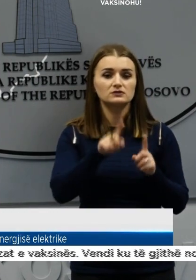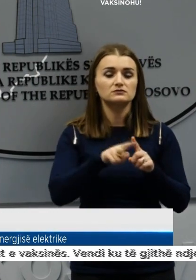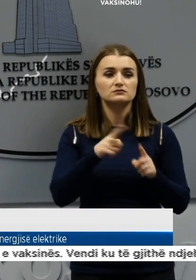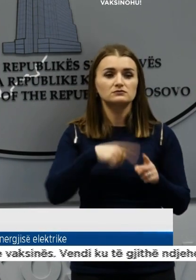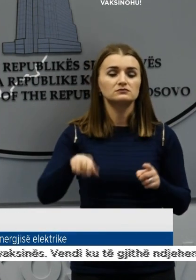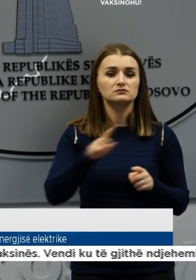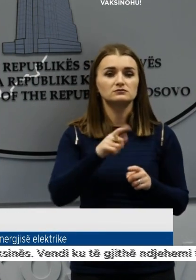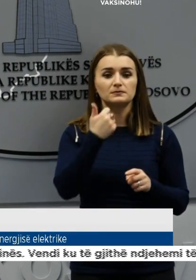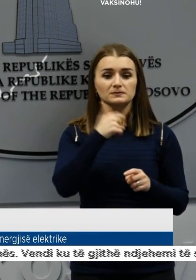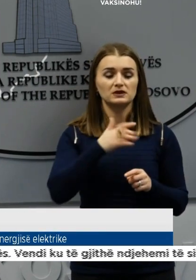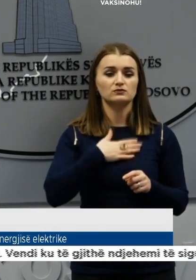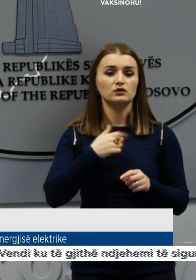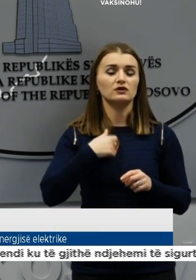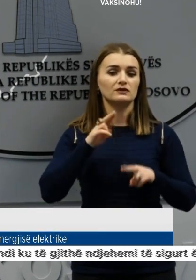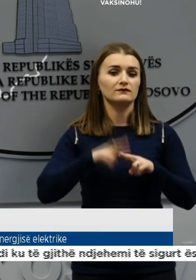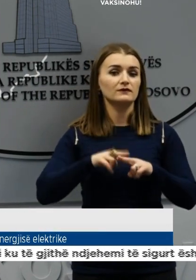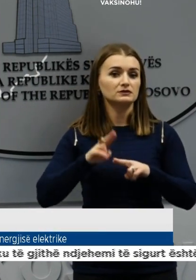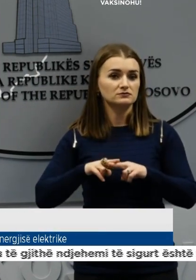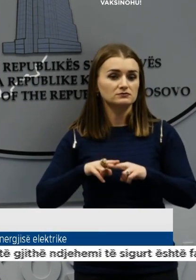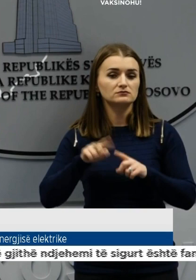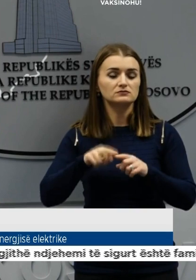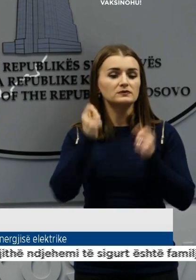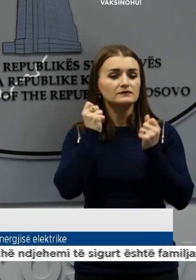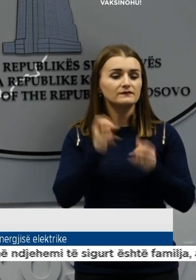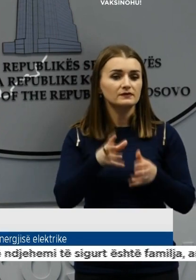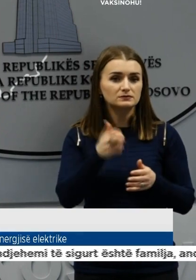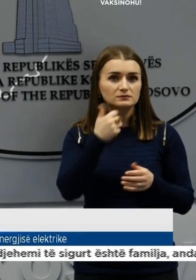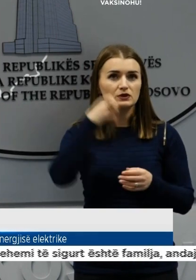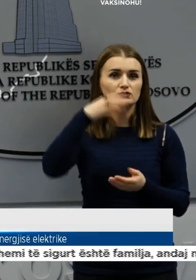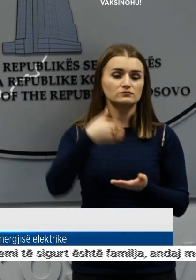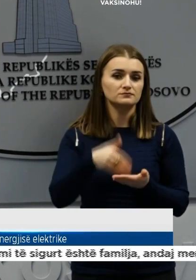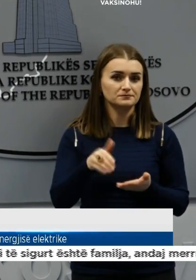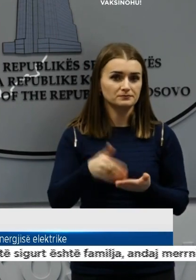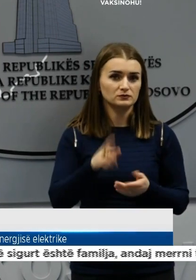që i marrim çdo ditë si konsumator.